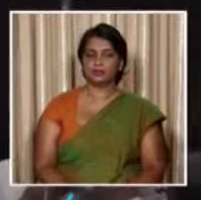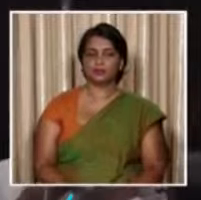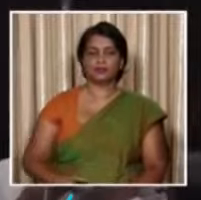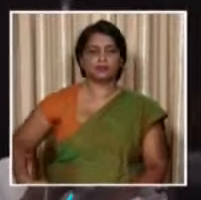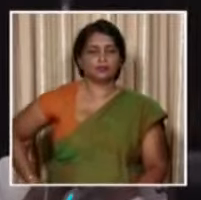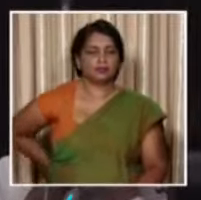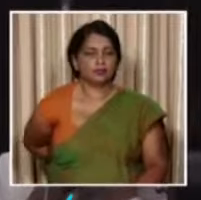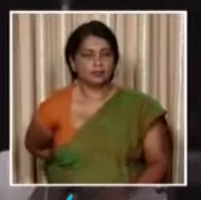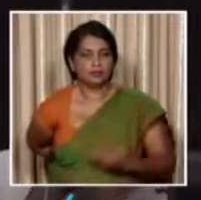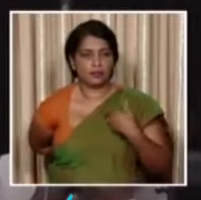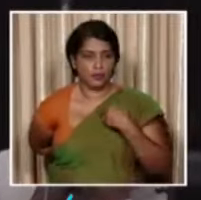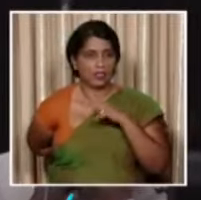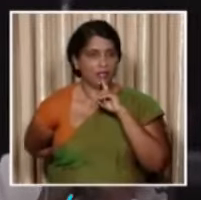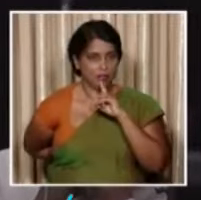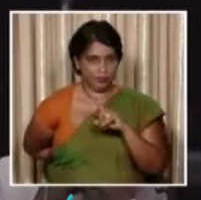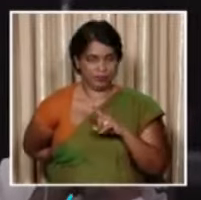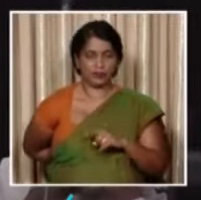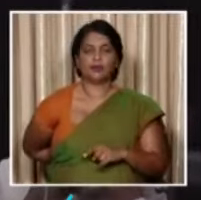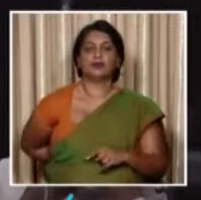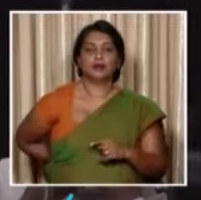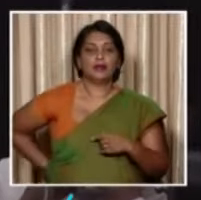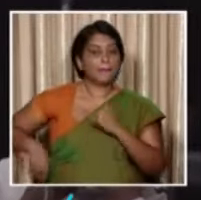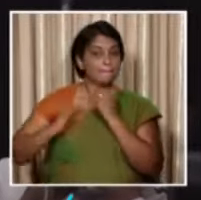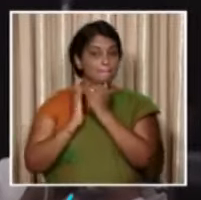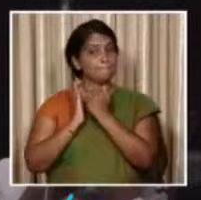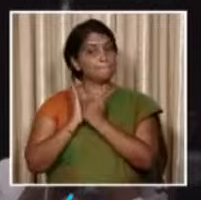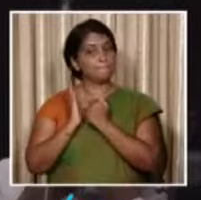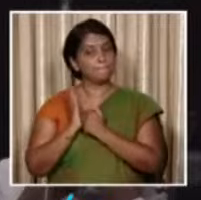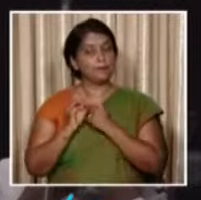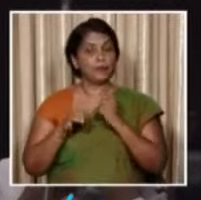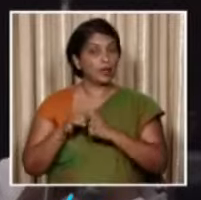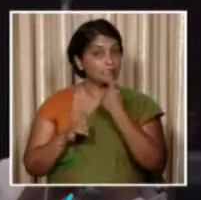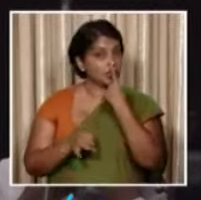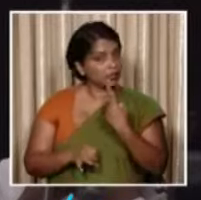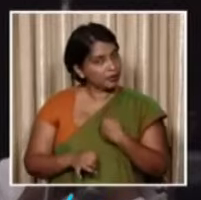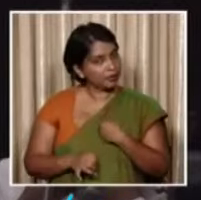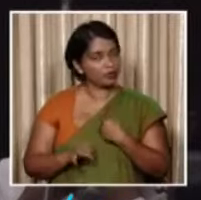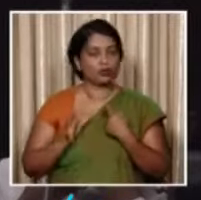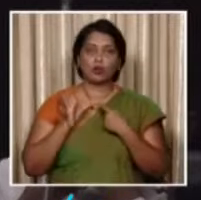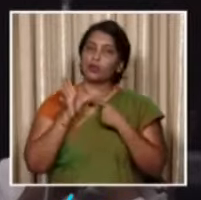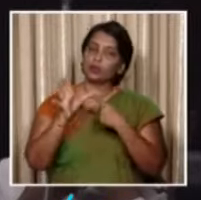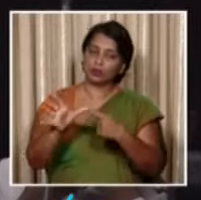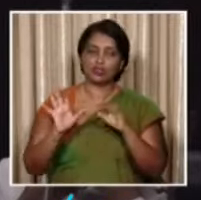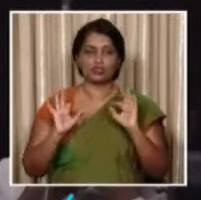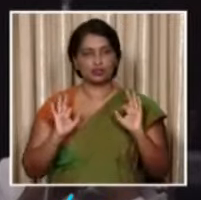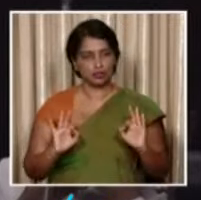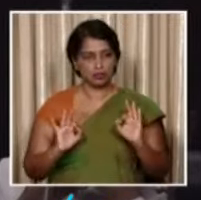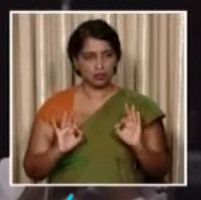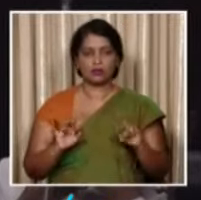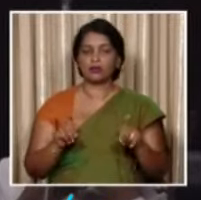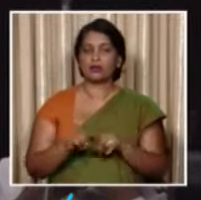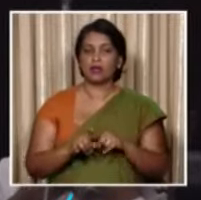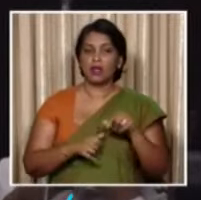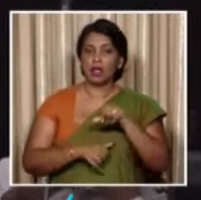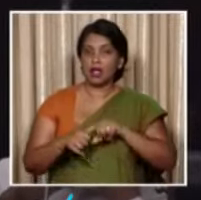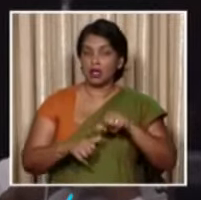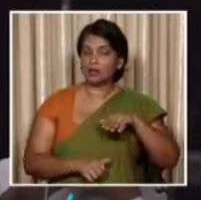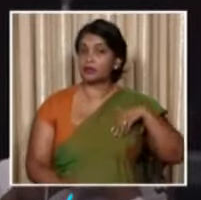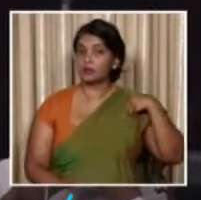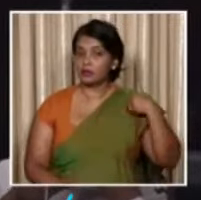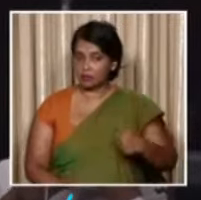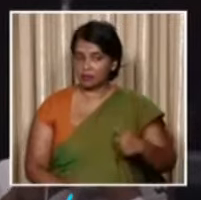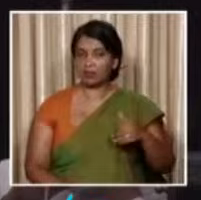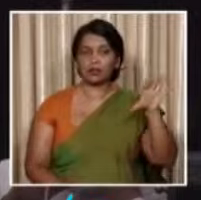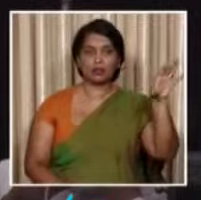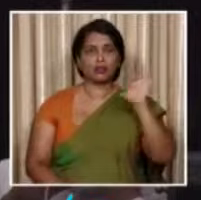මම විශේෂයෙන්ම කිව්වා පිළිවෙලකට ප්‍රශ්නයක් මතු කරනවා නම් ඒකට අපි උත්තර දෙන්න සූදානම් කියලා. ඒ වගේම ආයතන ප්‍රධානීන්